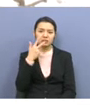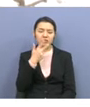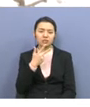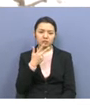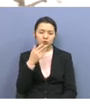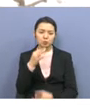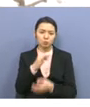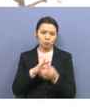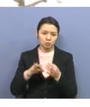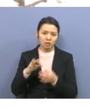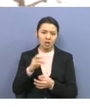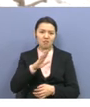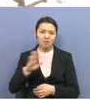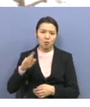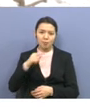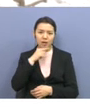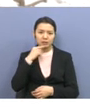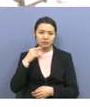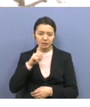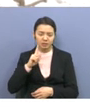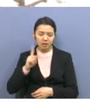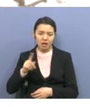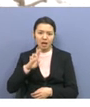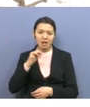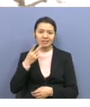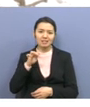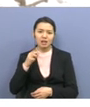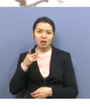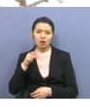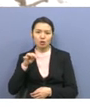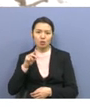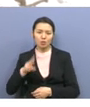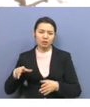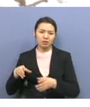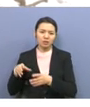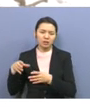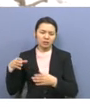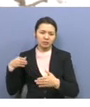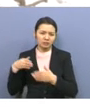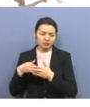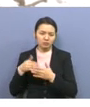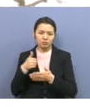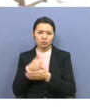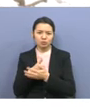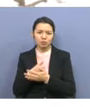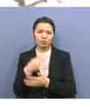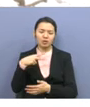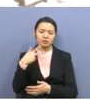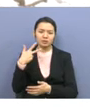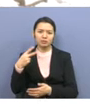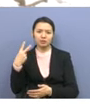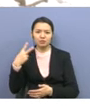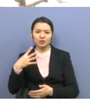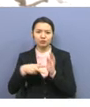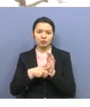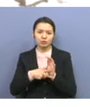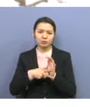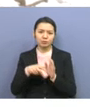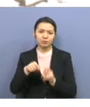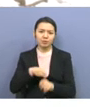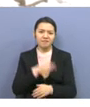Ресейдің еуропалық солтүстік бөлігіндегі атлантикалық циклондардың бірігуіне байланысты батыстан жылдамдығы 23-28 метрге дейін